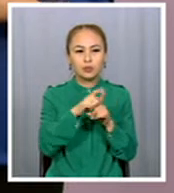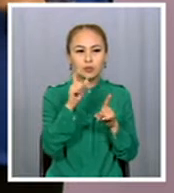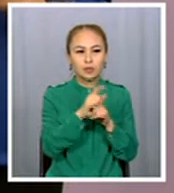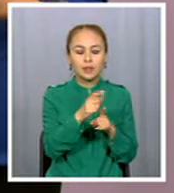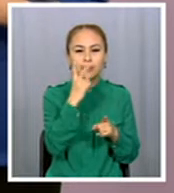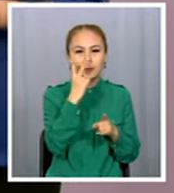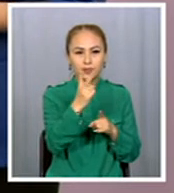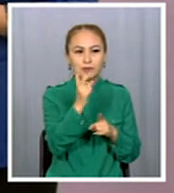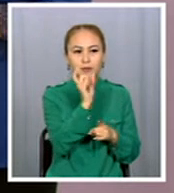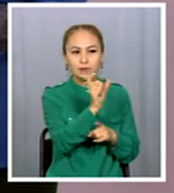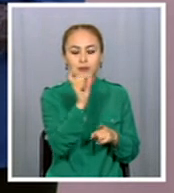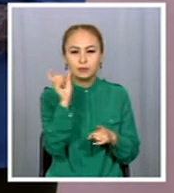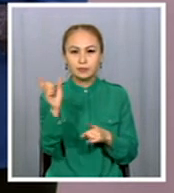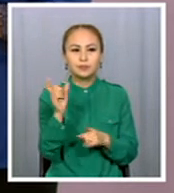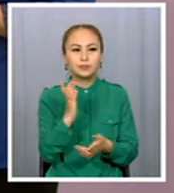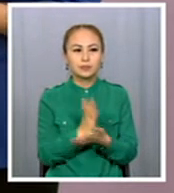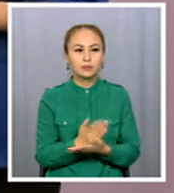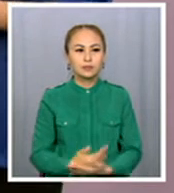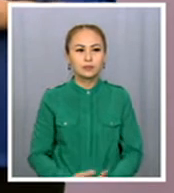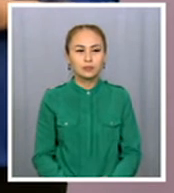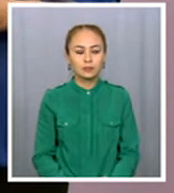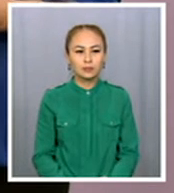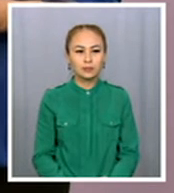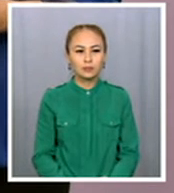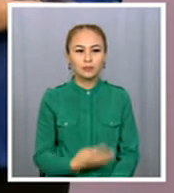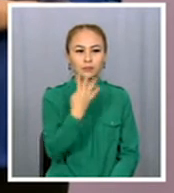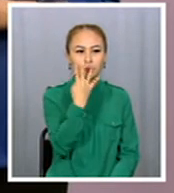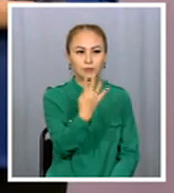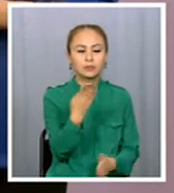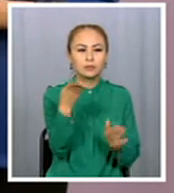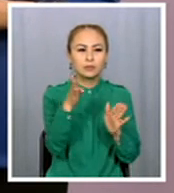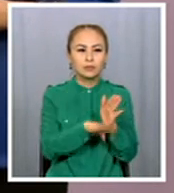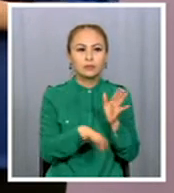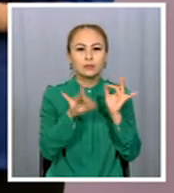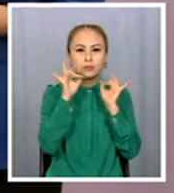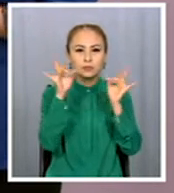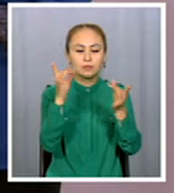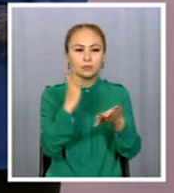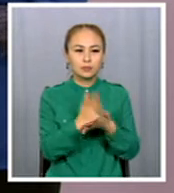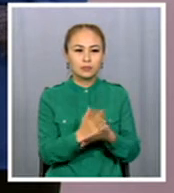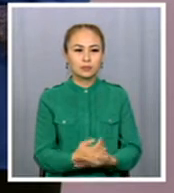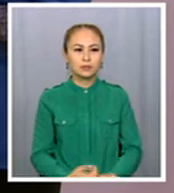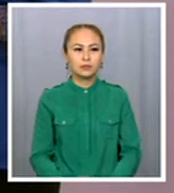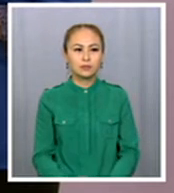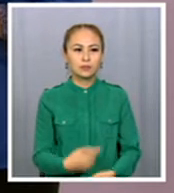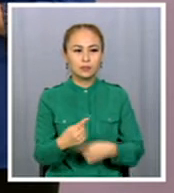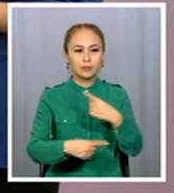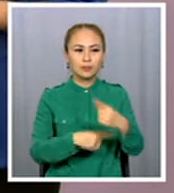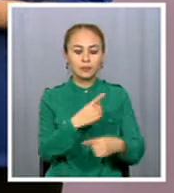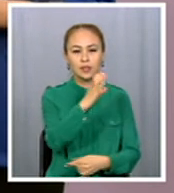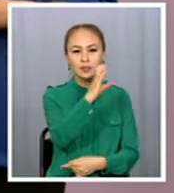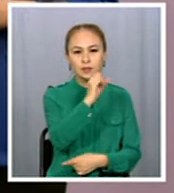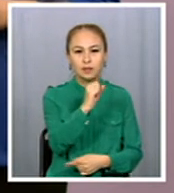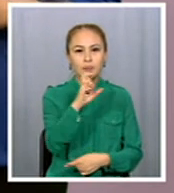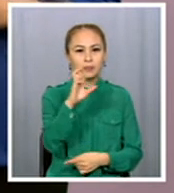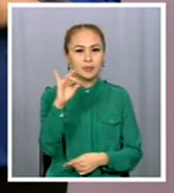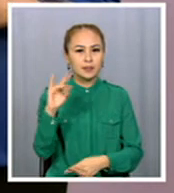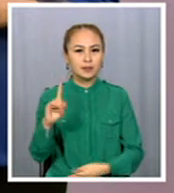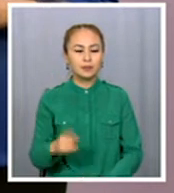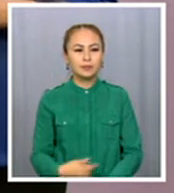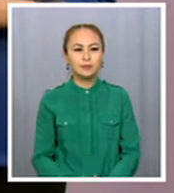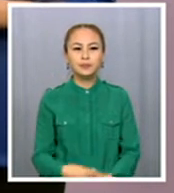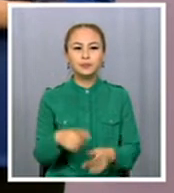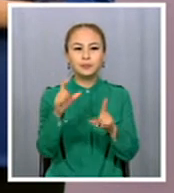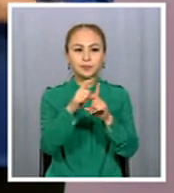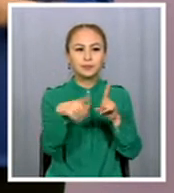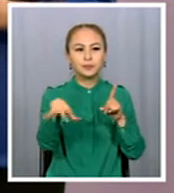2 дауысты дыбыс бар, және 4 дауыссыз дыбыс бар. Келесі. Сәбіз. Сөзде